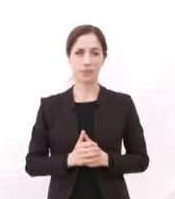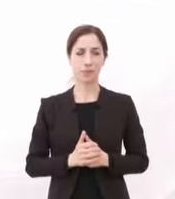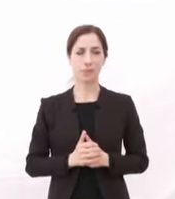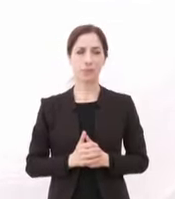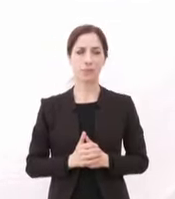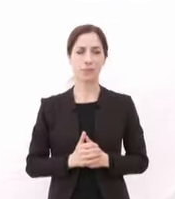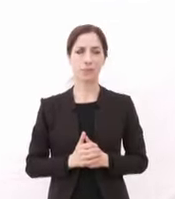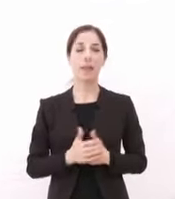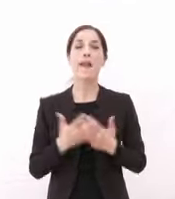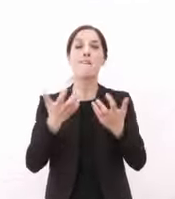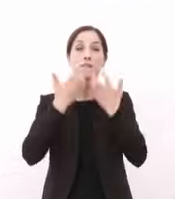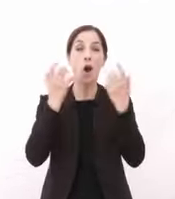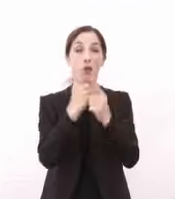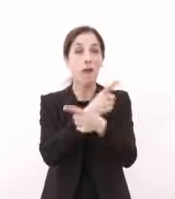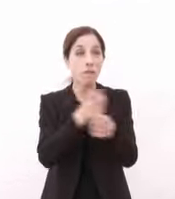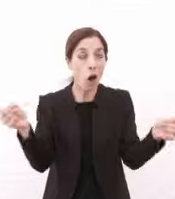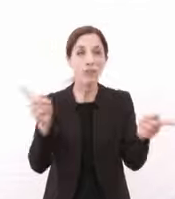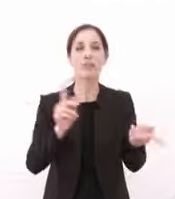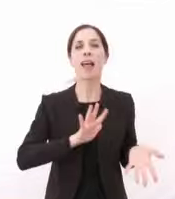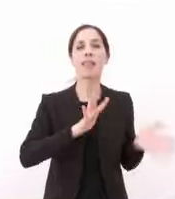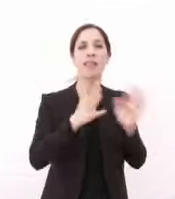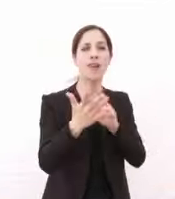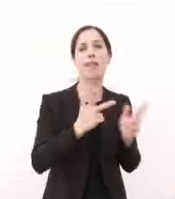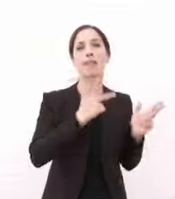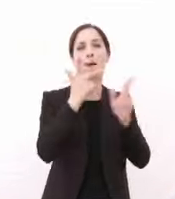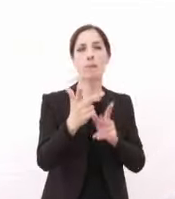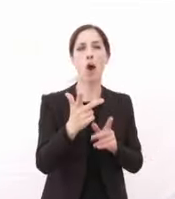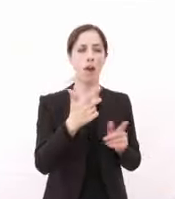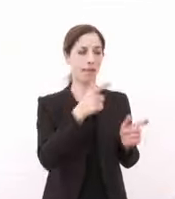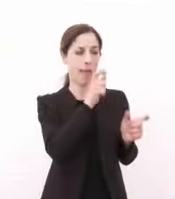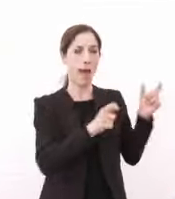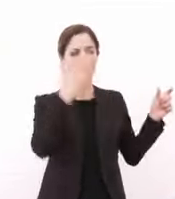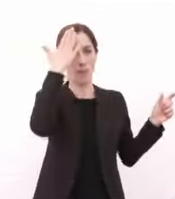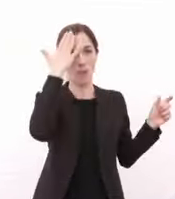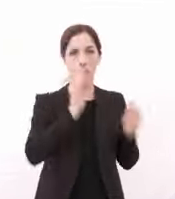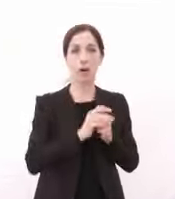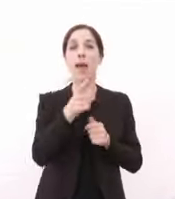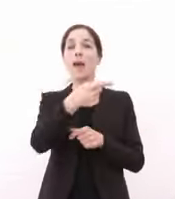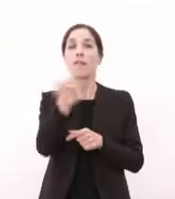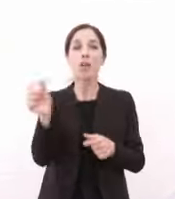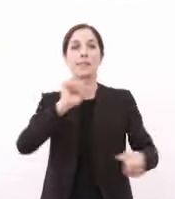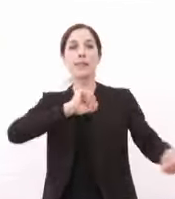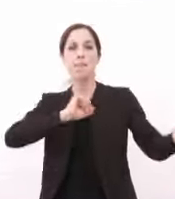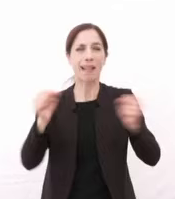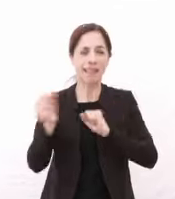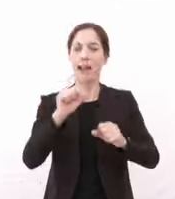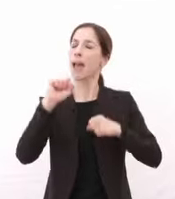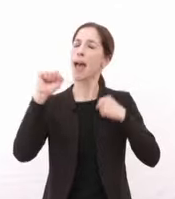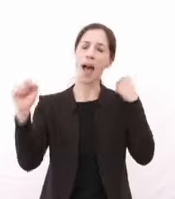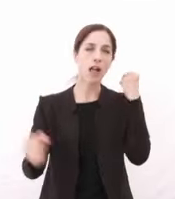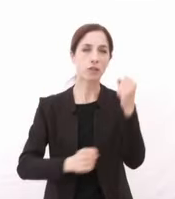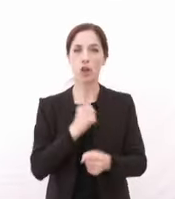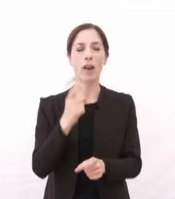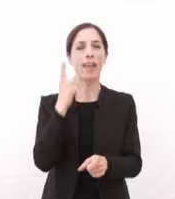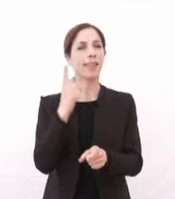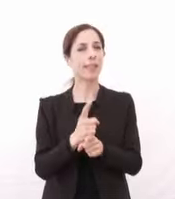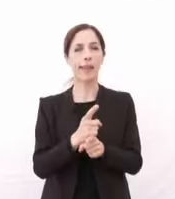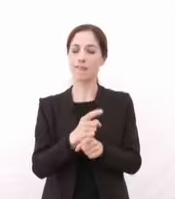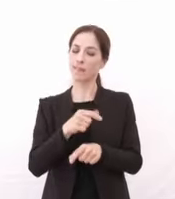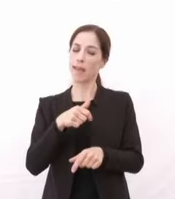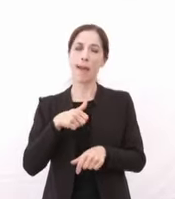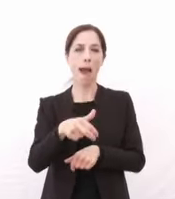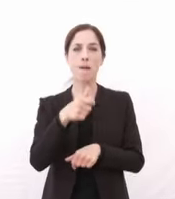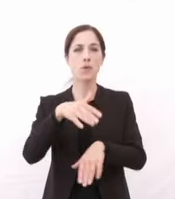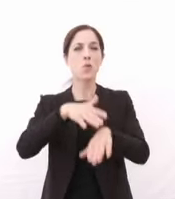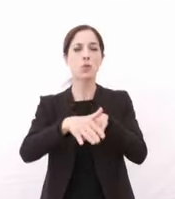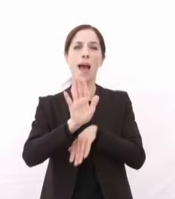Veicolateli con la vostra voce, combattete le loro battaglie con le vostre azioni, fateli camminare con le vostre